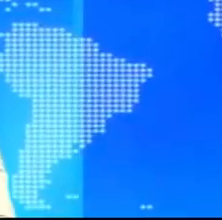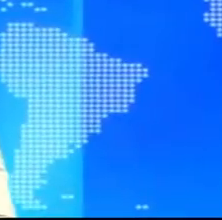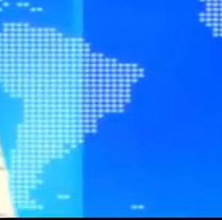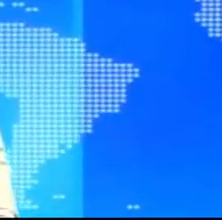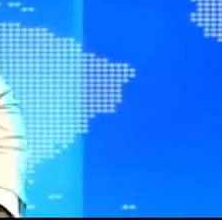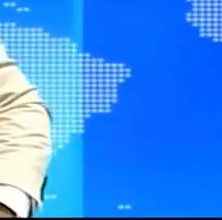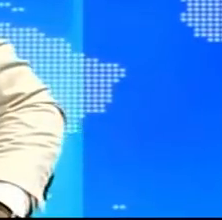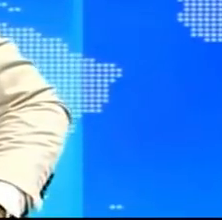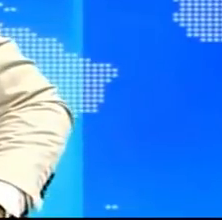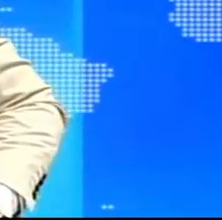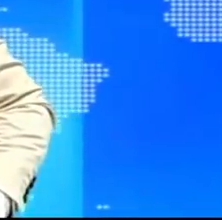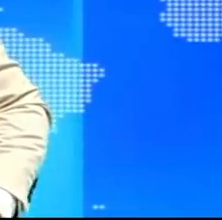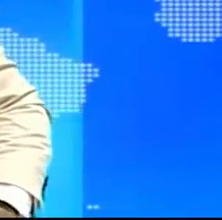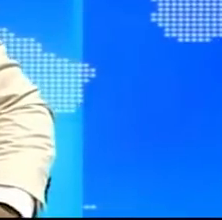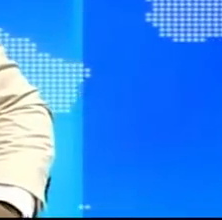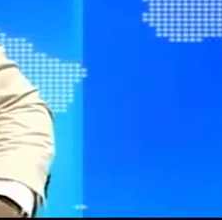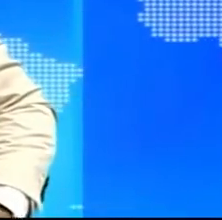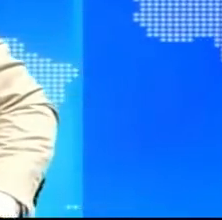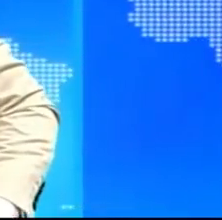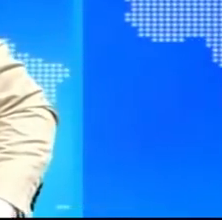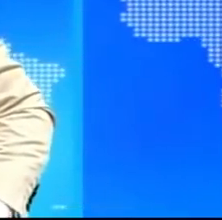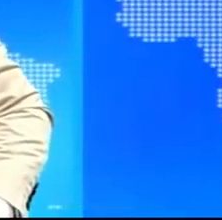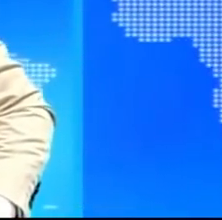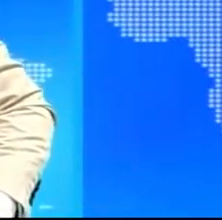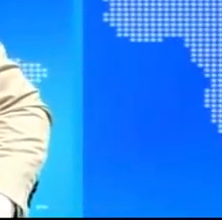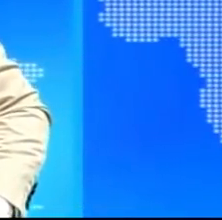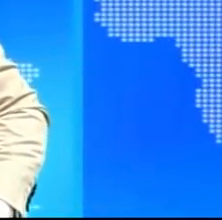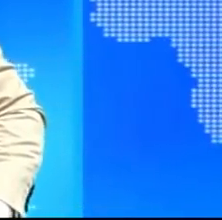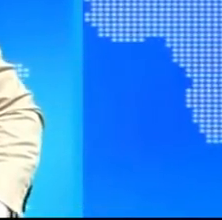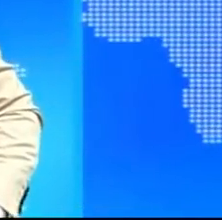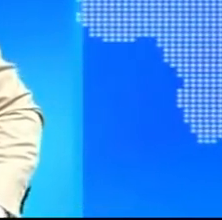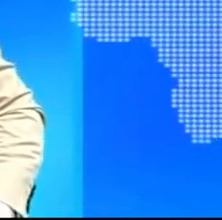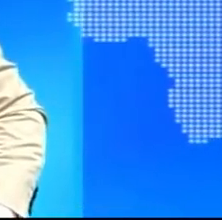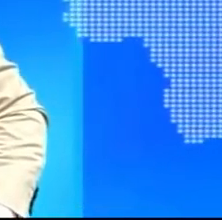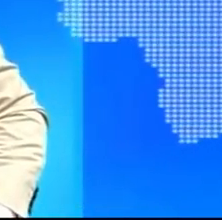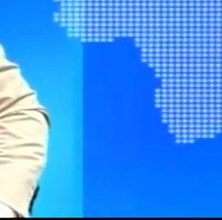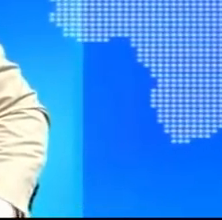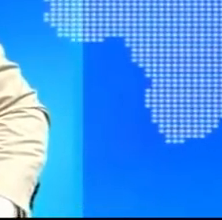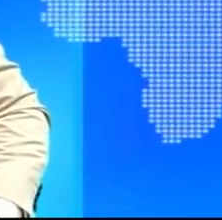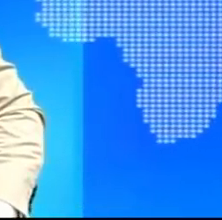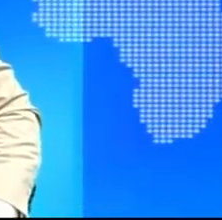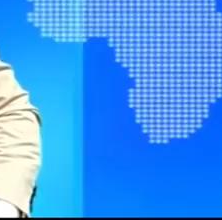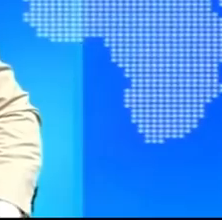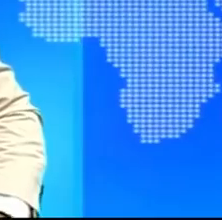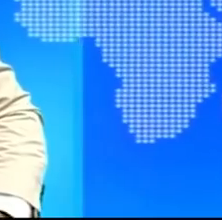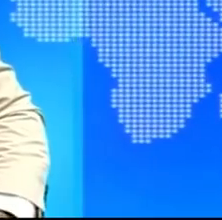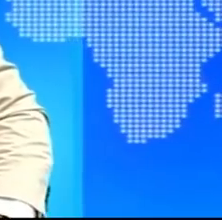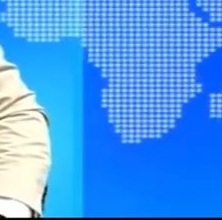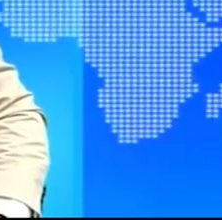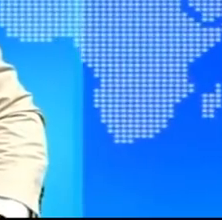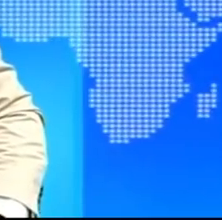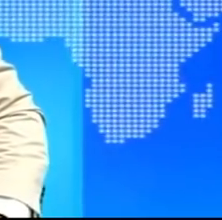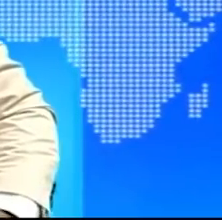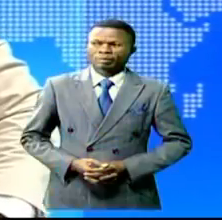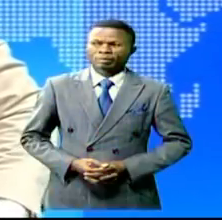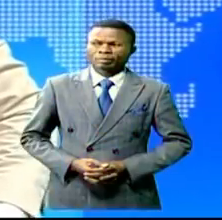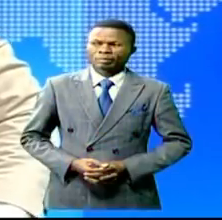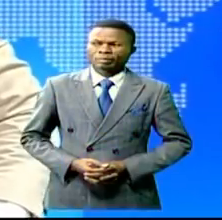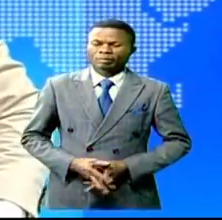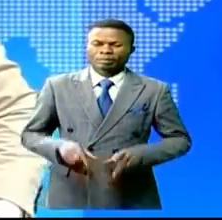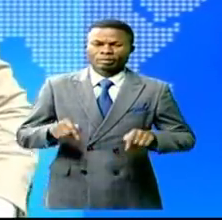au sommaire initiée par les nations unies depuis 1992 aujourd'hui nous sommes le 3 décembre